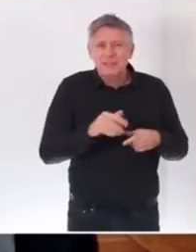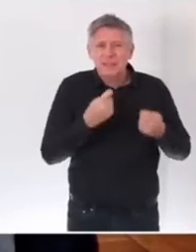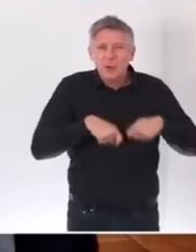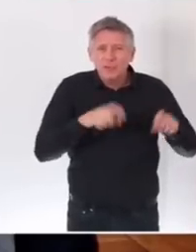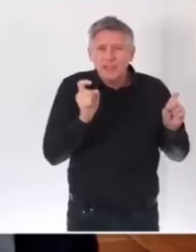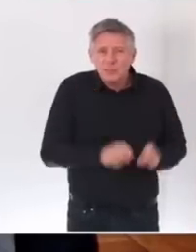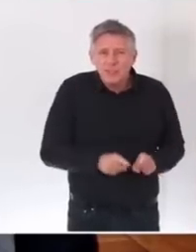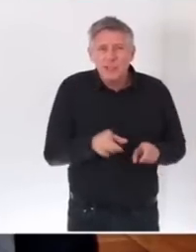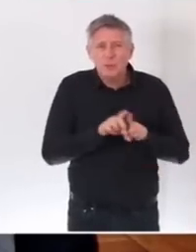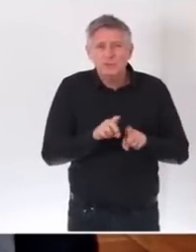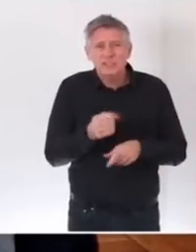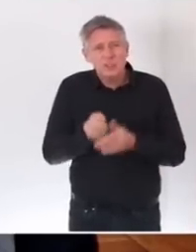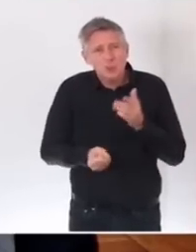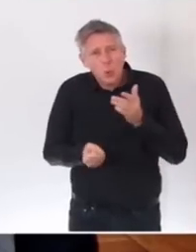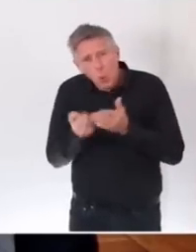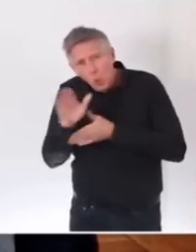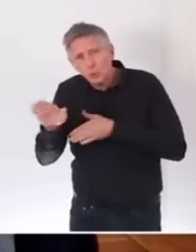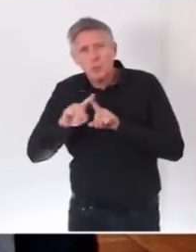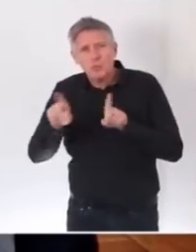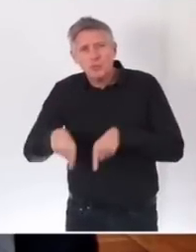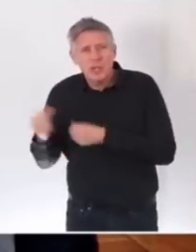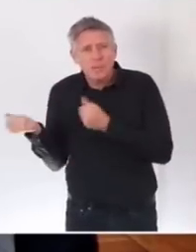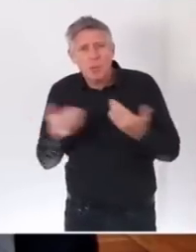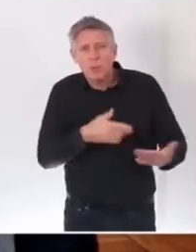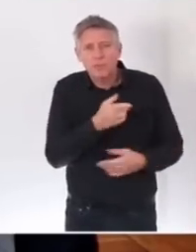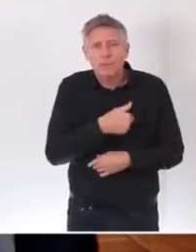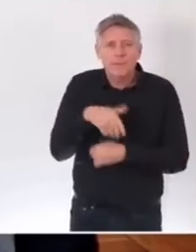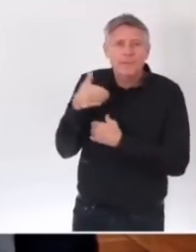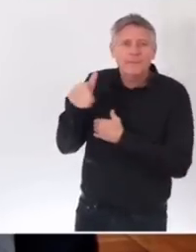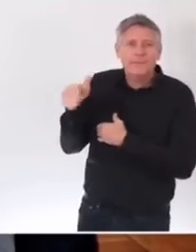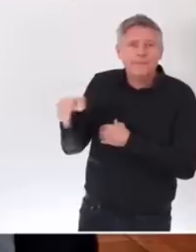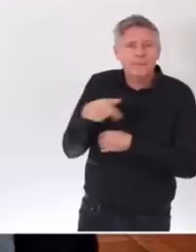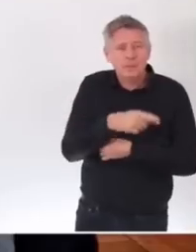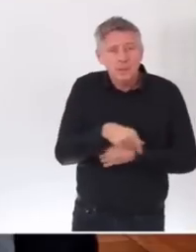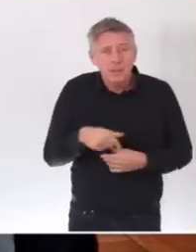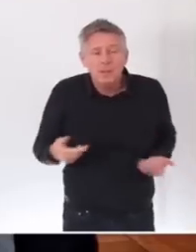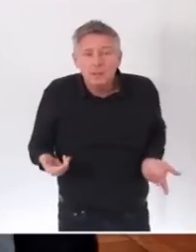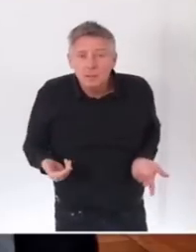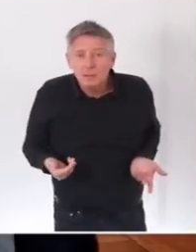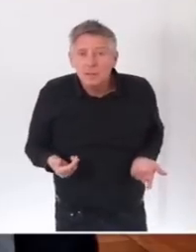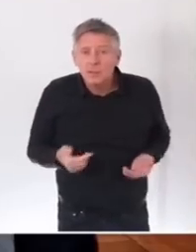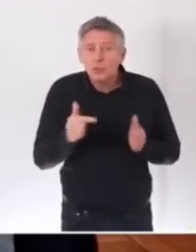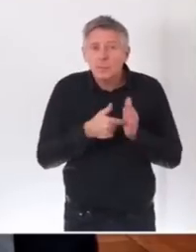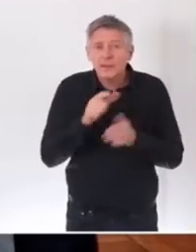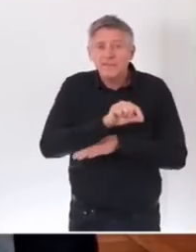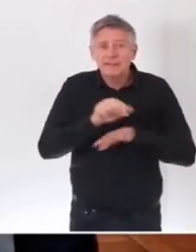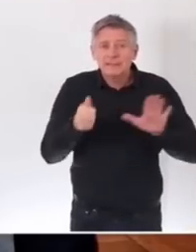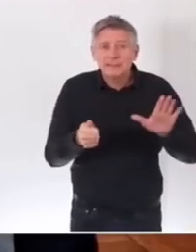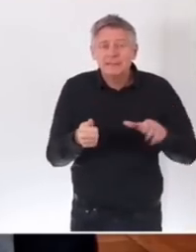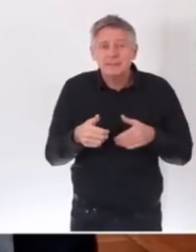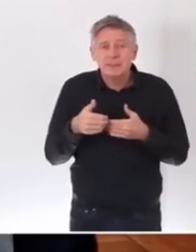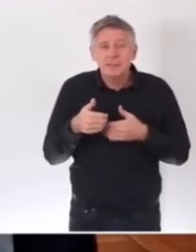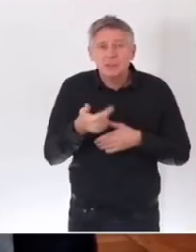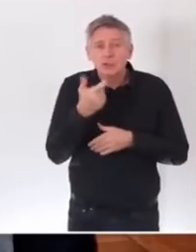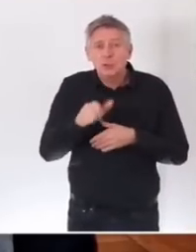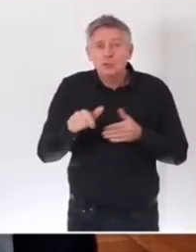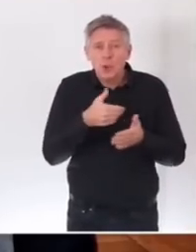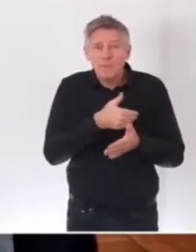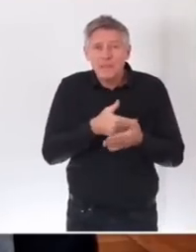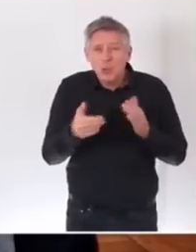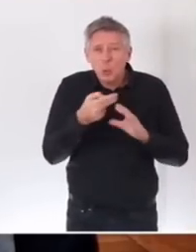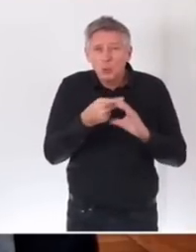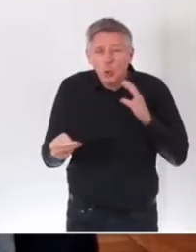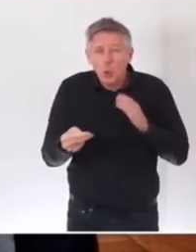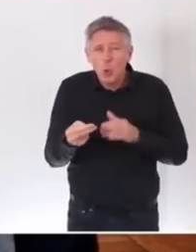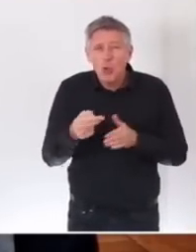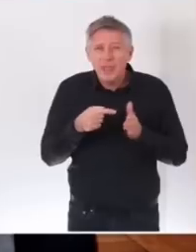un contre-budget. Vous n'avez jamais tenu compte. La réalité, vous allez leur dire, d'ici 2026, de 200 millions d'euros, la dette, vous avez créé